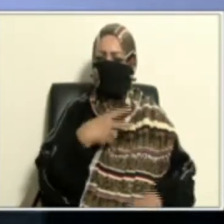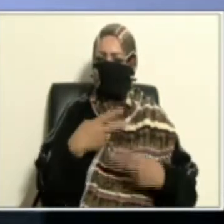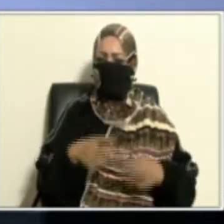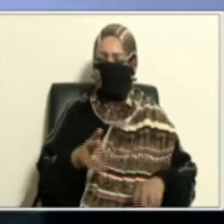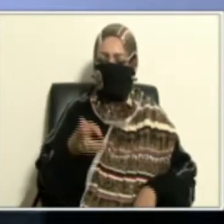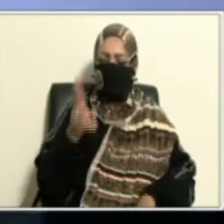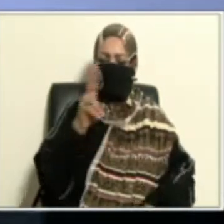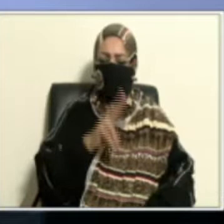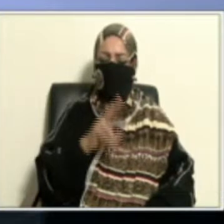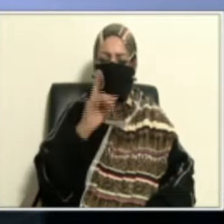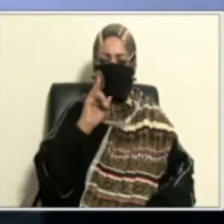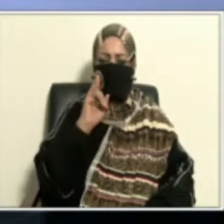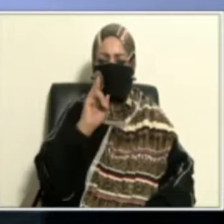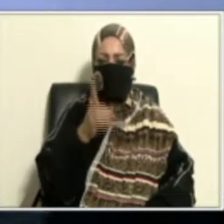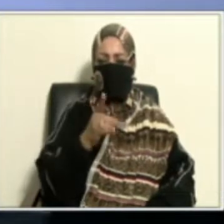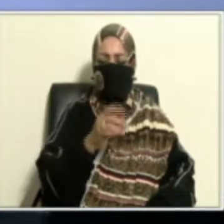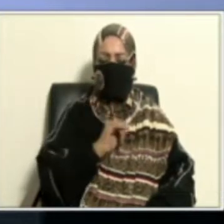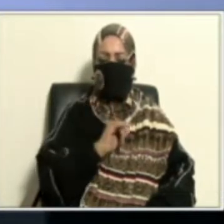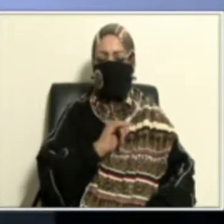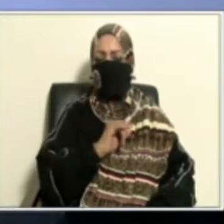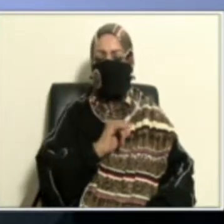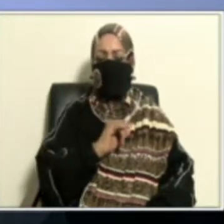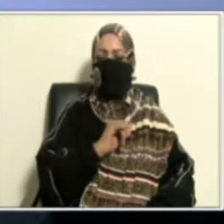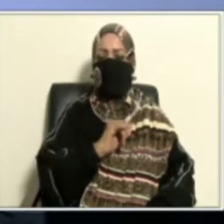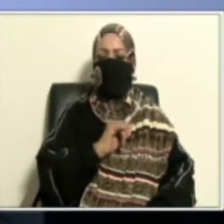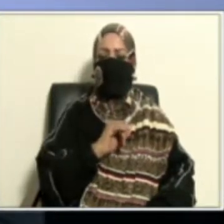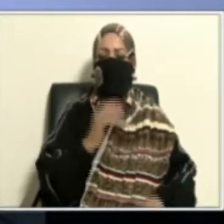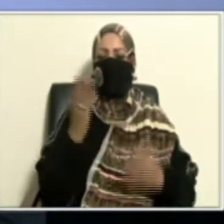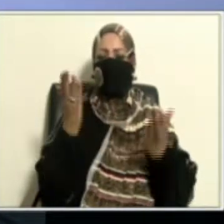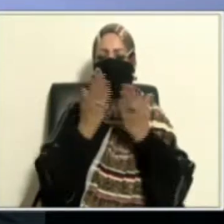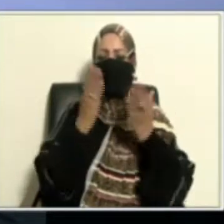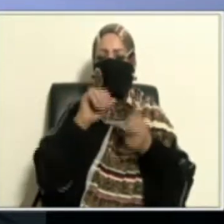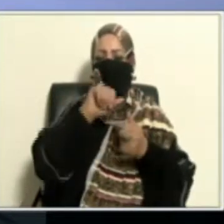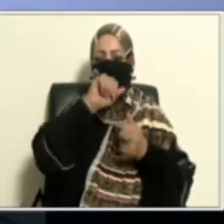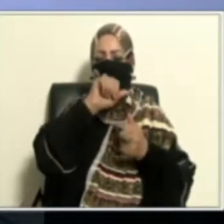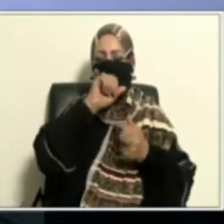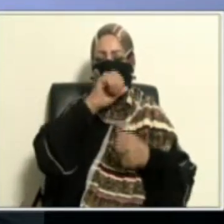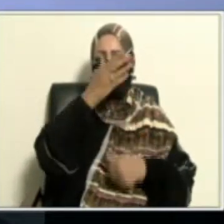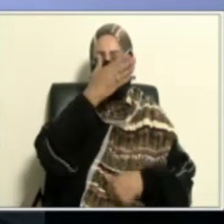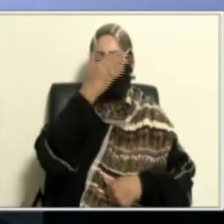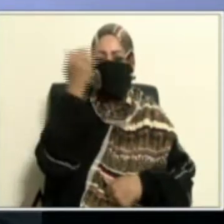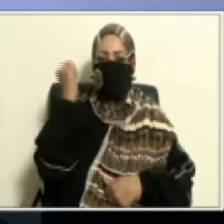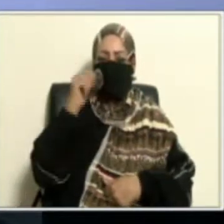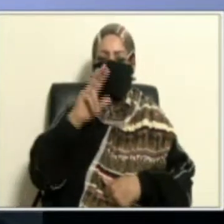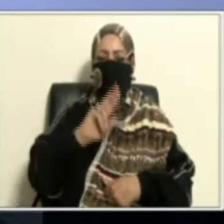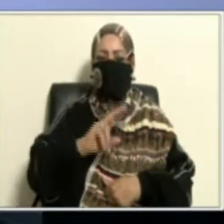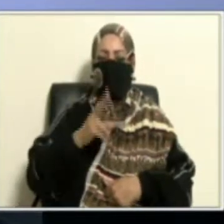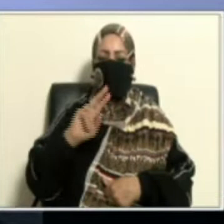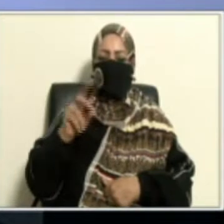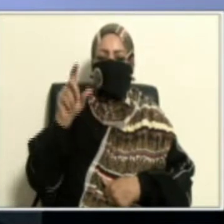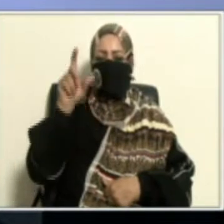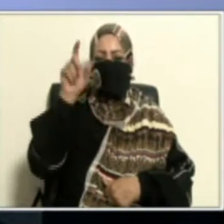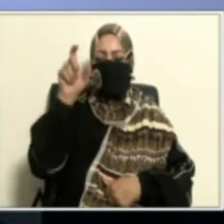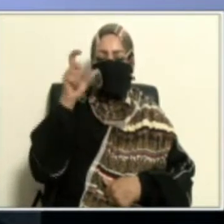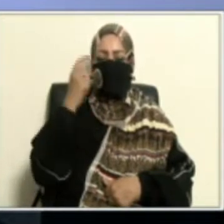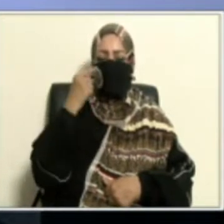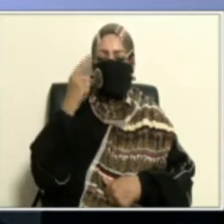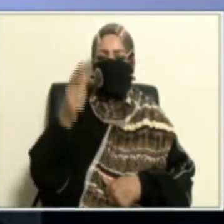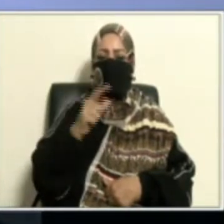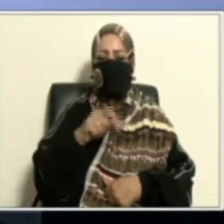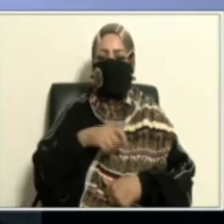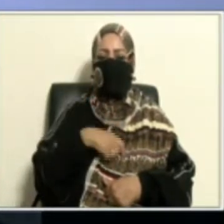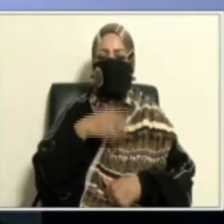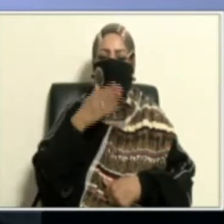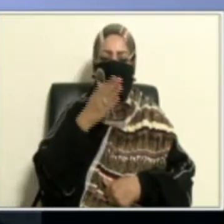المساجد بارك الله فيهم دايرين زويه ودايرين مدارس قرآنيه والامور تمام التمام من جانب القرآن. ومن